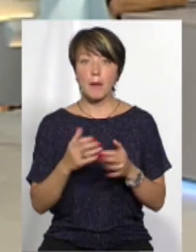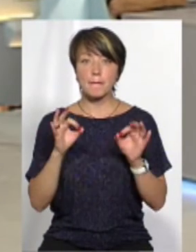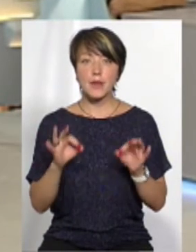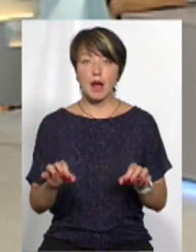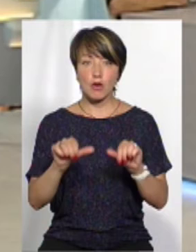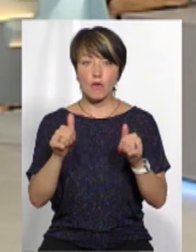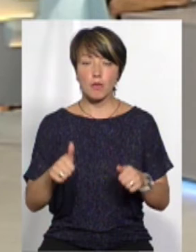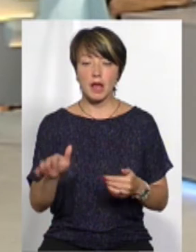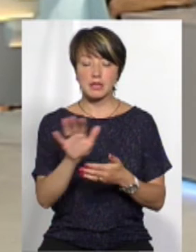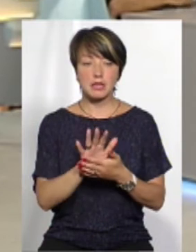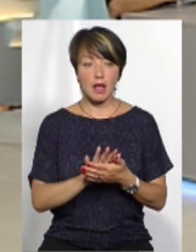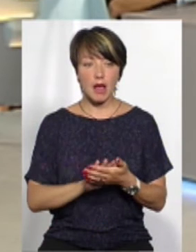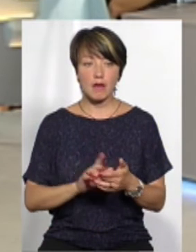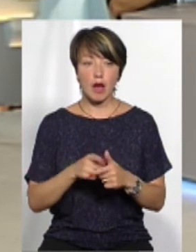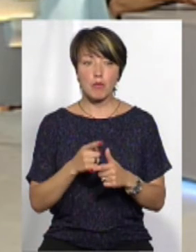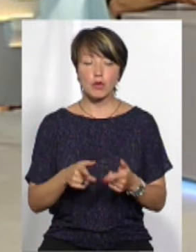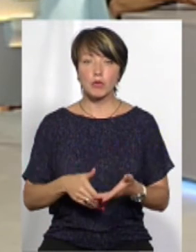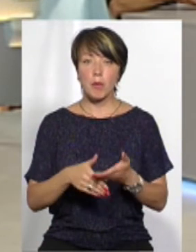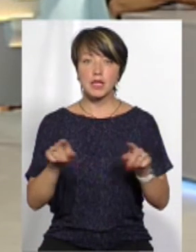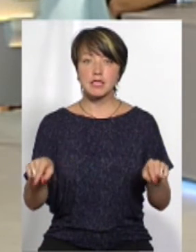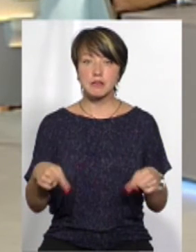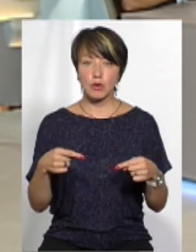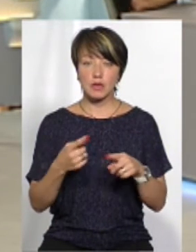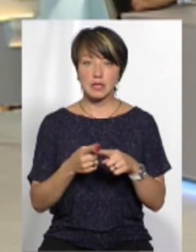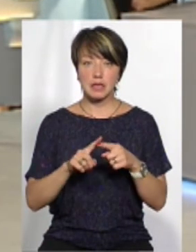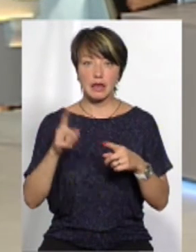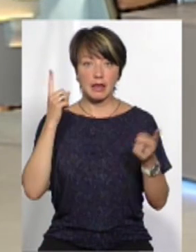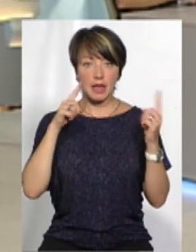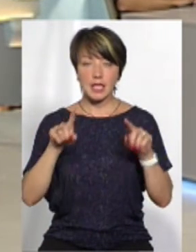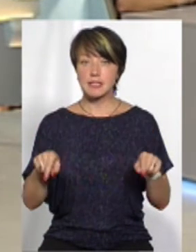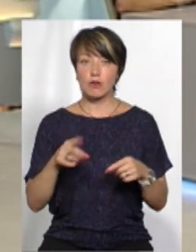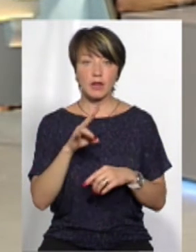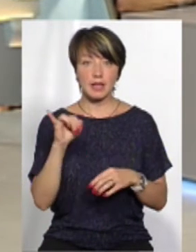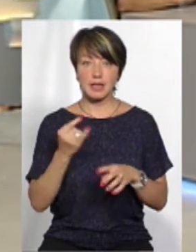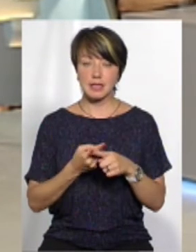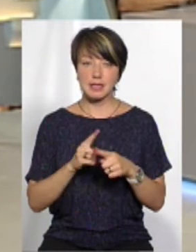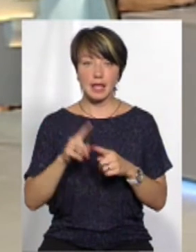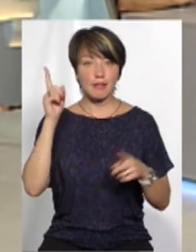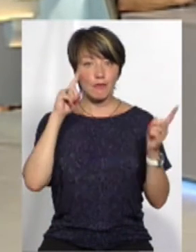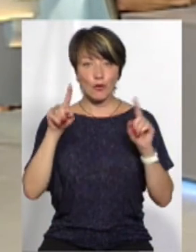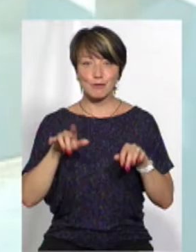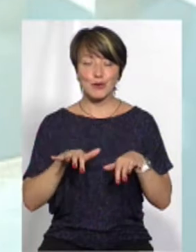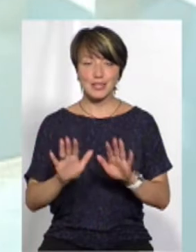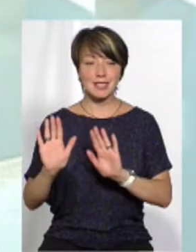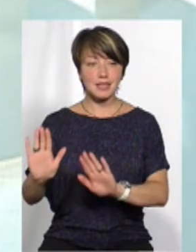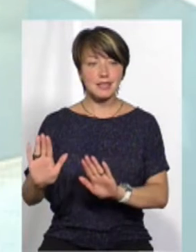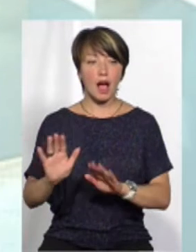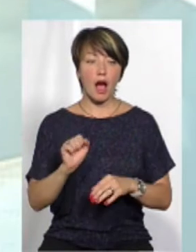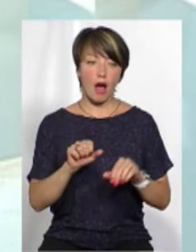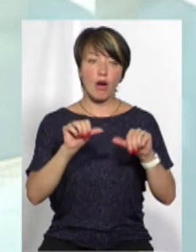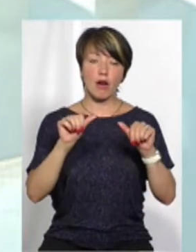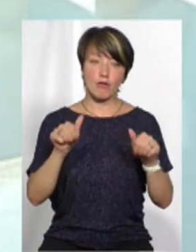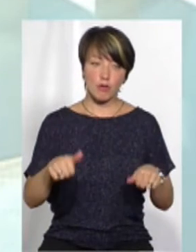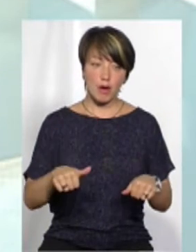правильно оформляти ці такі заявки або допомагати створювати такі ідеї, якщо плануєте? Ну, створювати ні, тому що це творчий такий процес, а